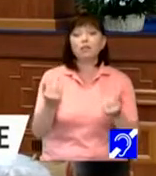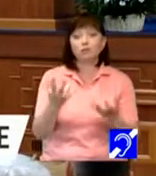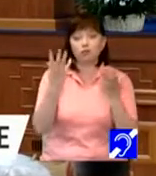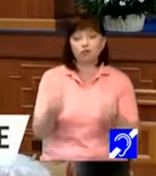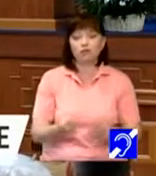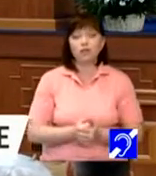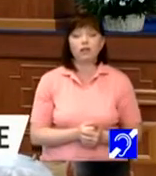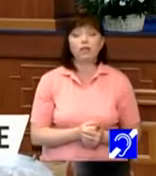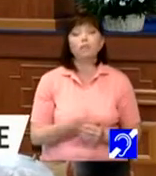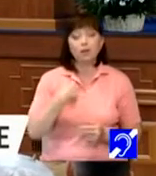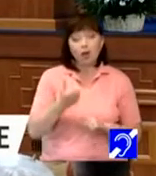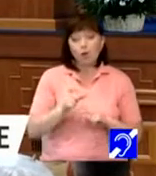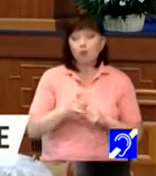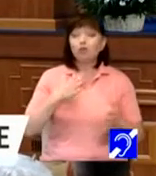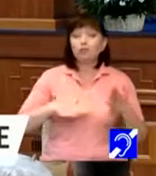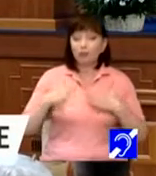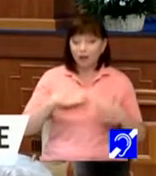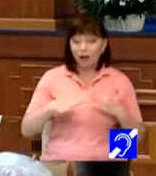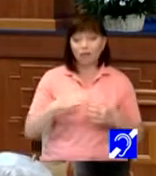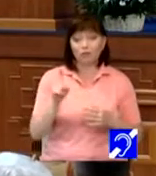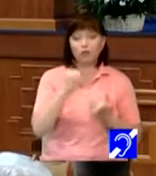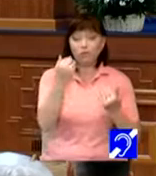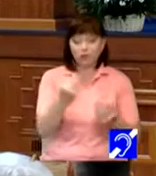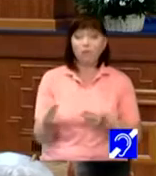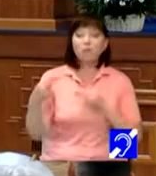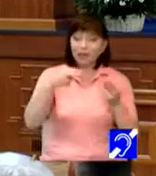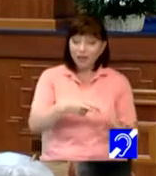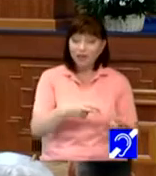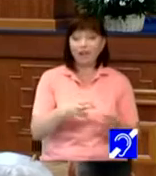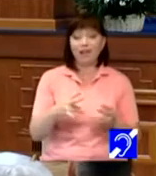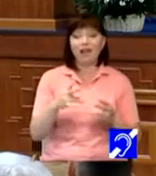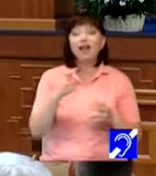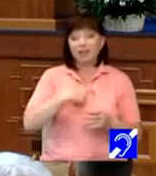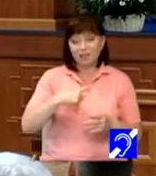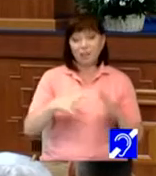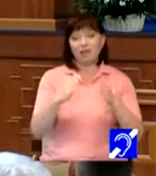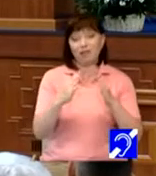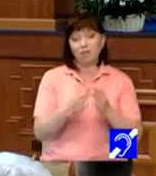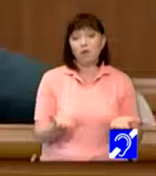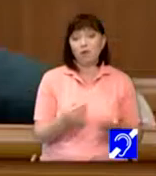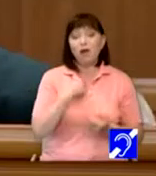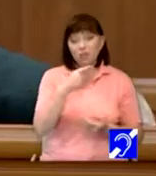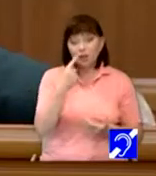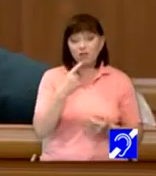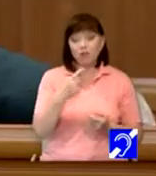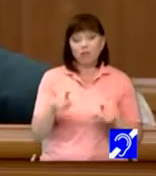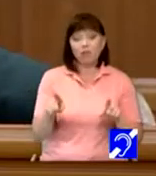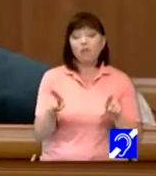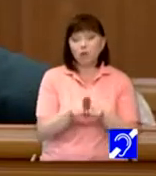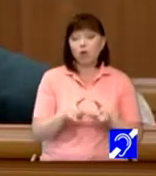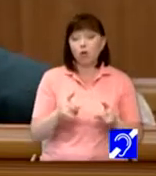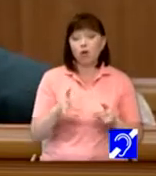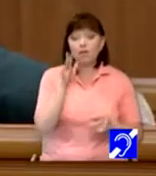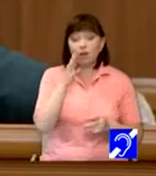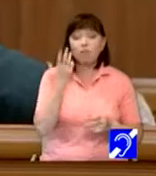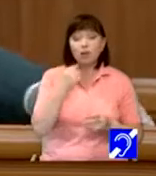Chișinău, bine ați venit de acasă, acasă. Trăim vremuri când cuvântul pace costă mai scump